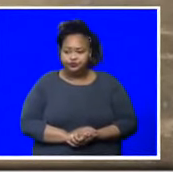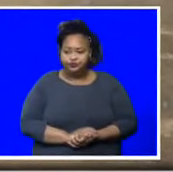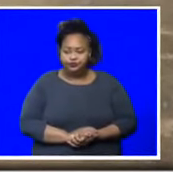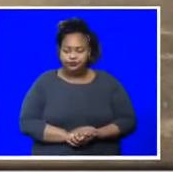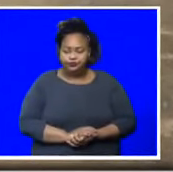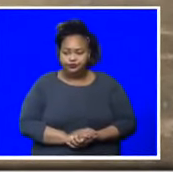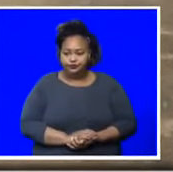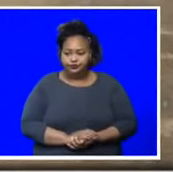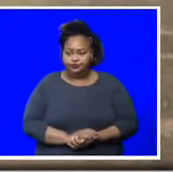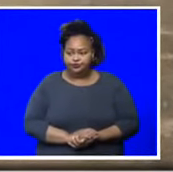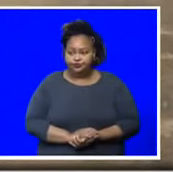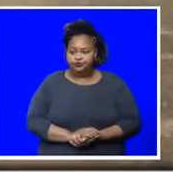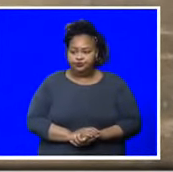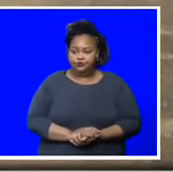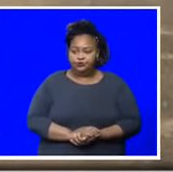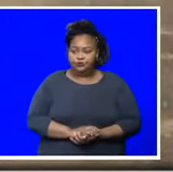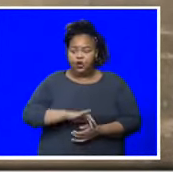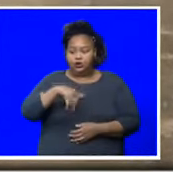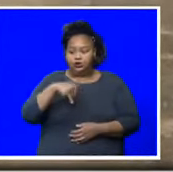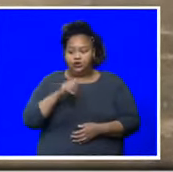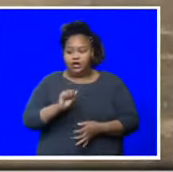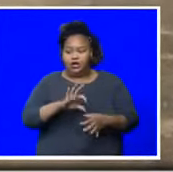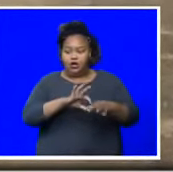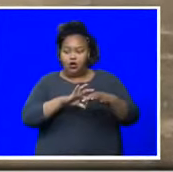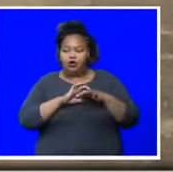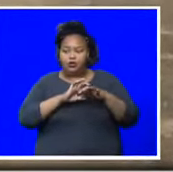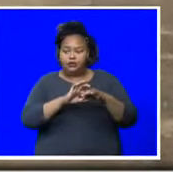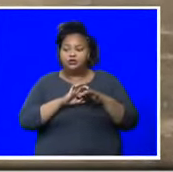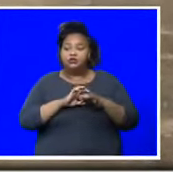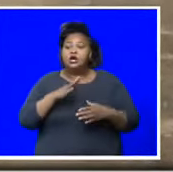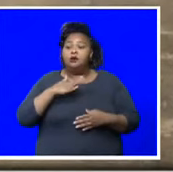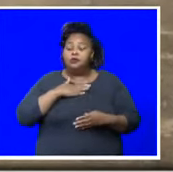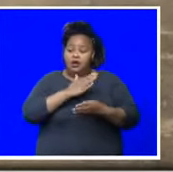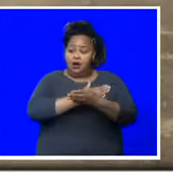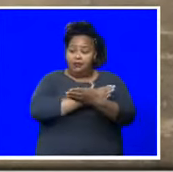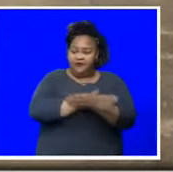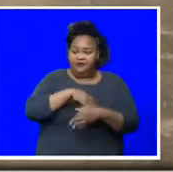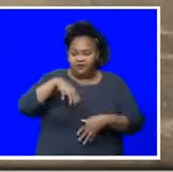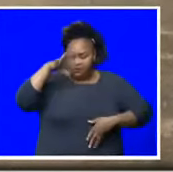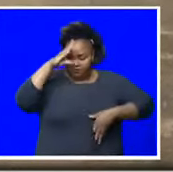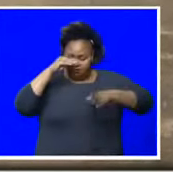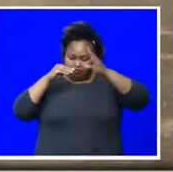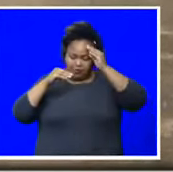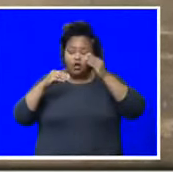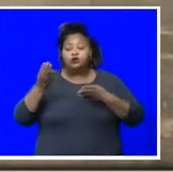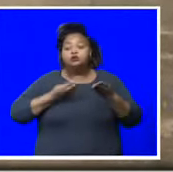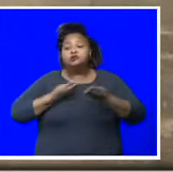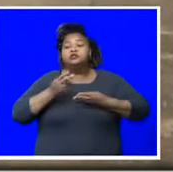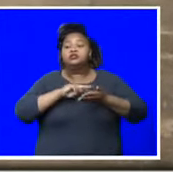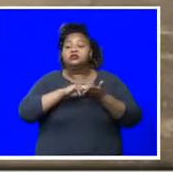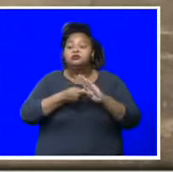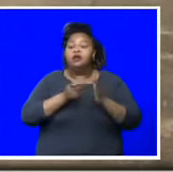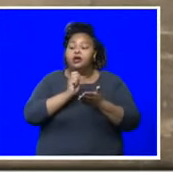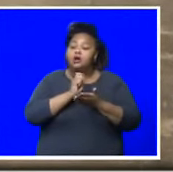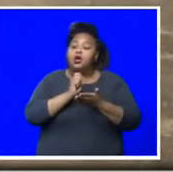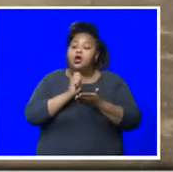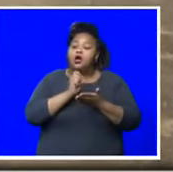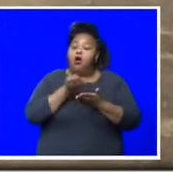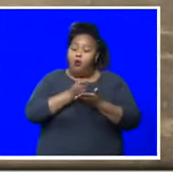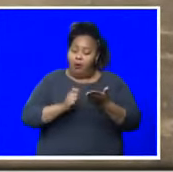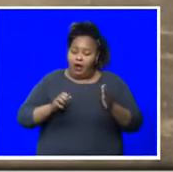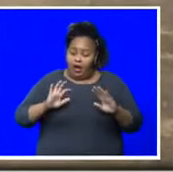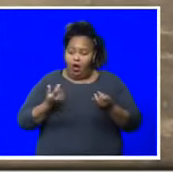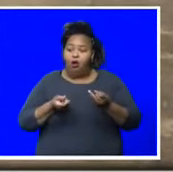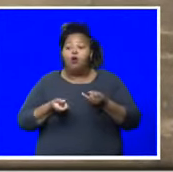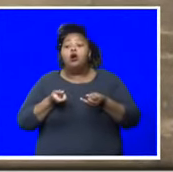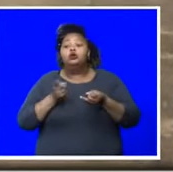yekuthola lwati ngekubhala ibhizinisi plan ukuthi uyithola njani nangetimali ukuthi nasebhizinisini imali uyisebenzisa njani, imali yebhizinisi